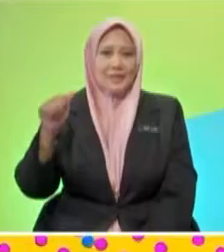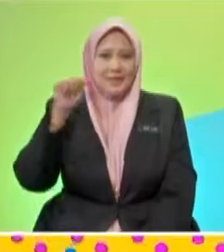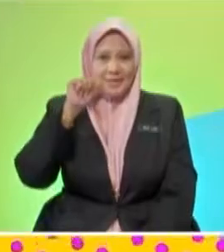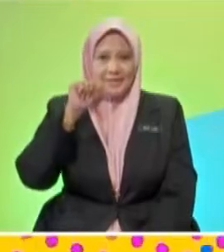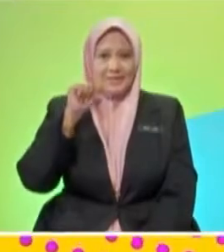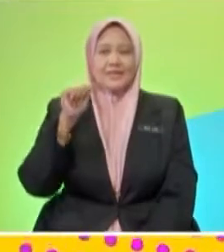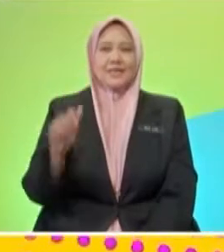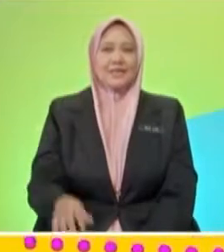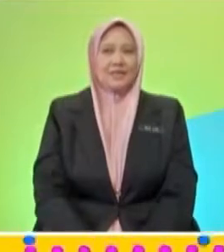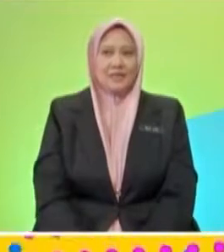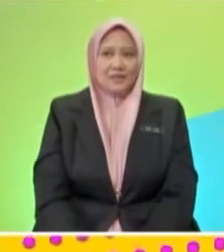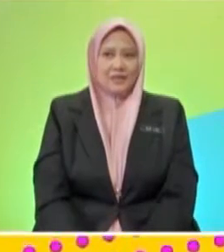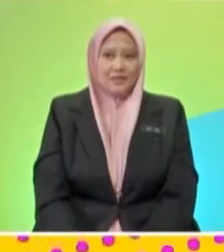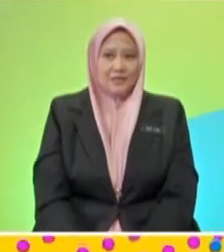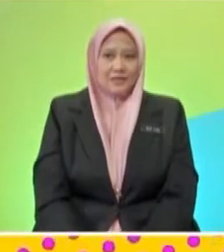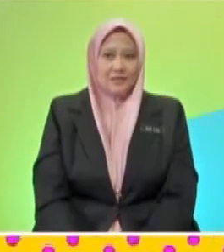anda